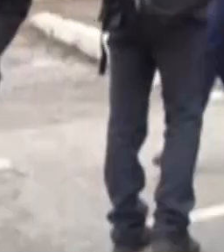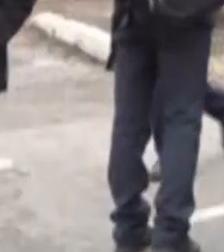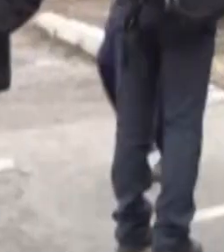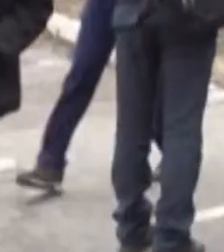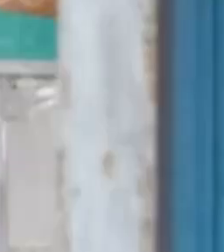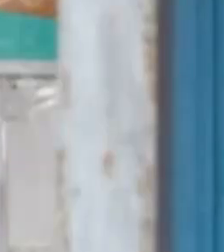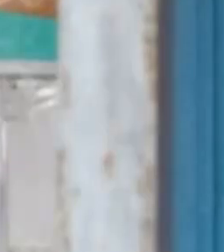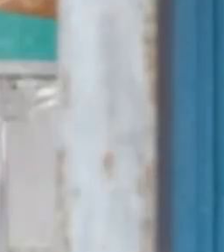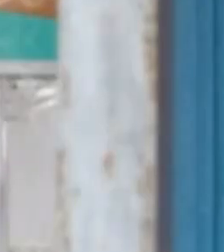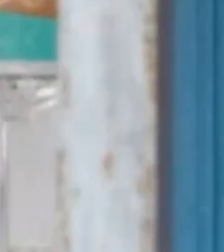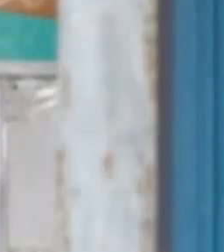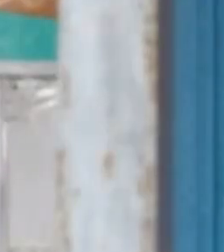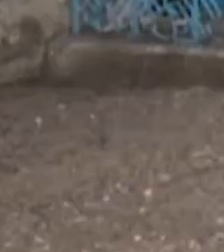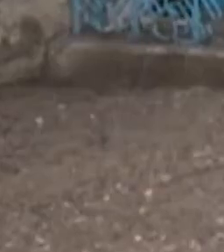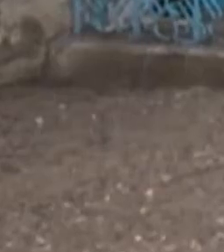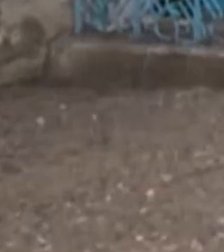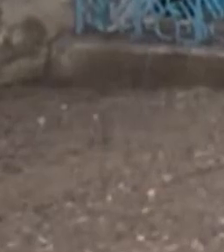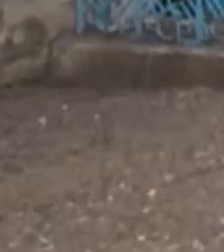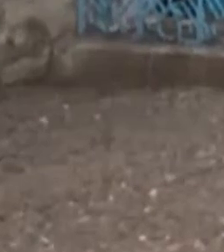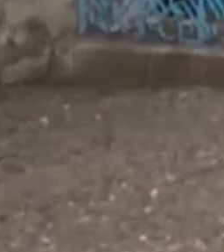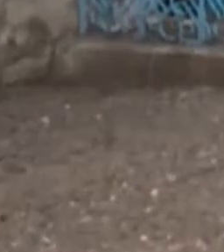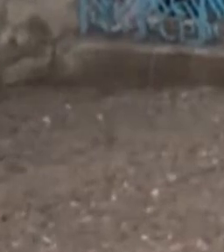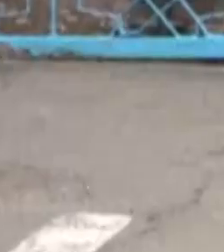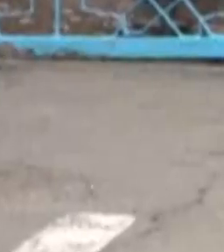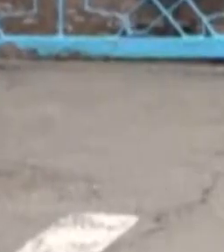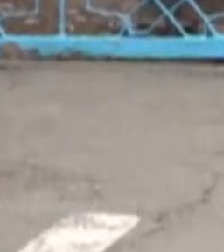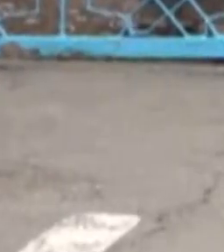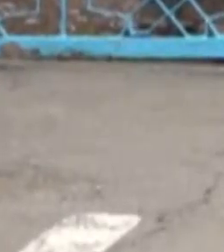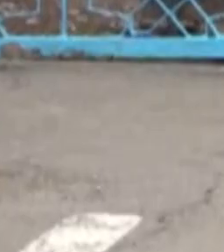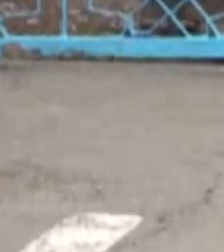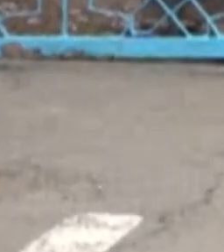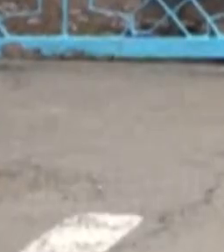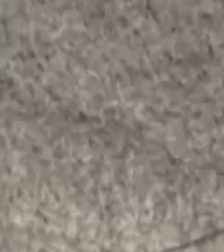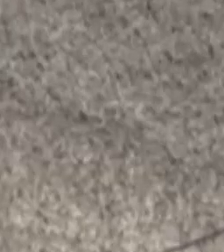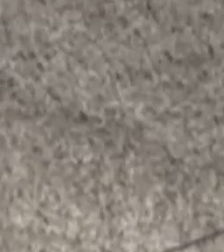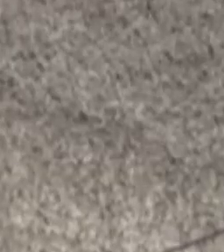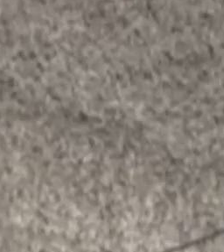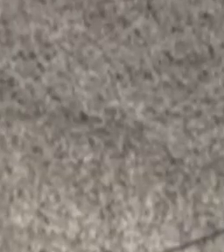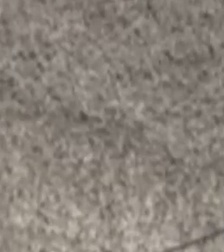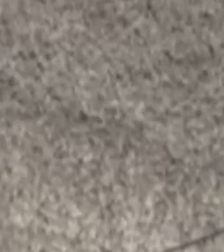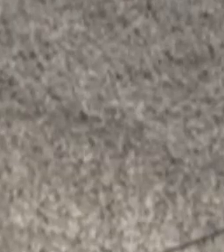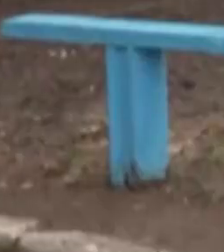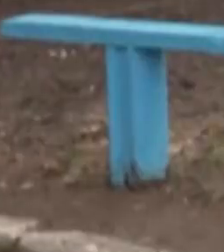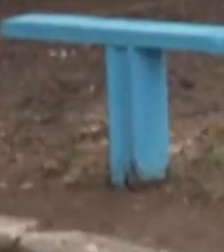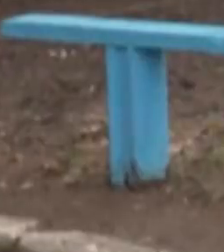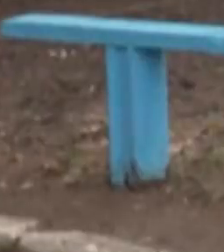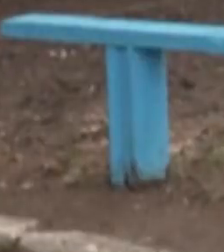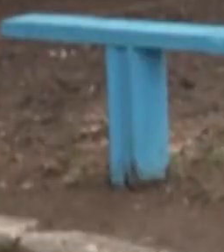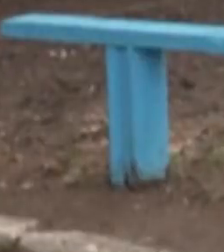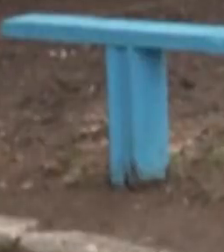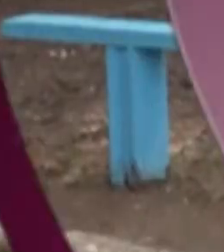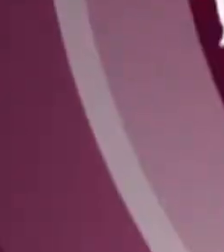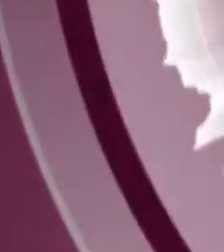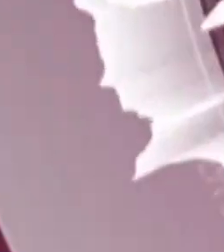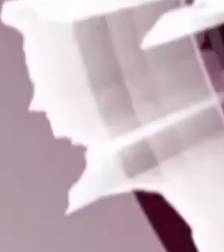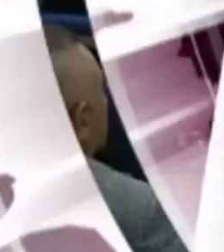из сельских школ в Алматинской области на грани разрушения. Как в ней учатся школьники и почему объект не ремонтируют, выясняла Айн Рафина